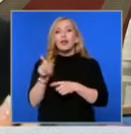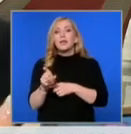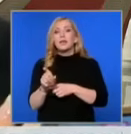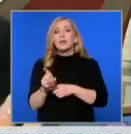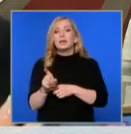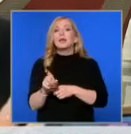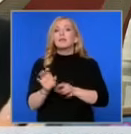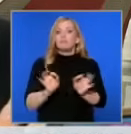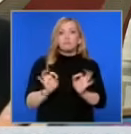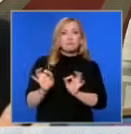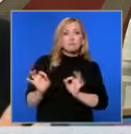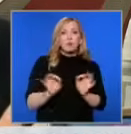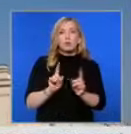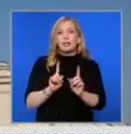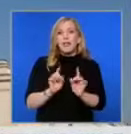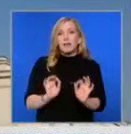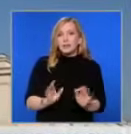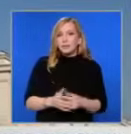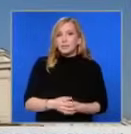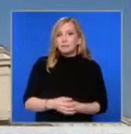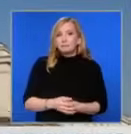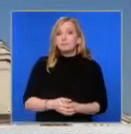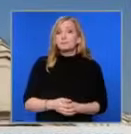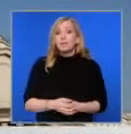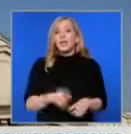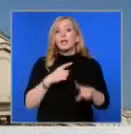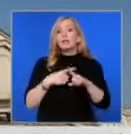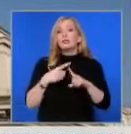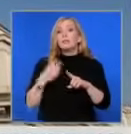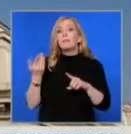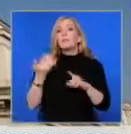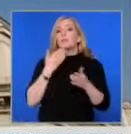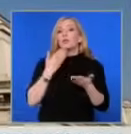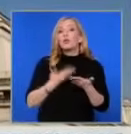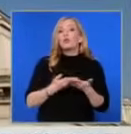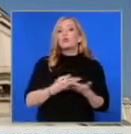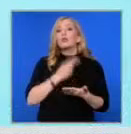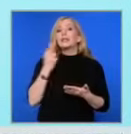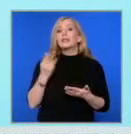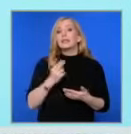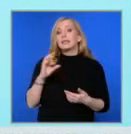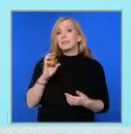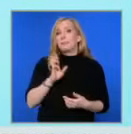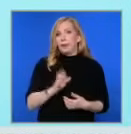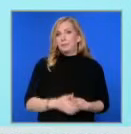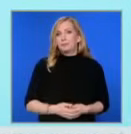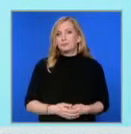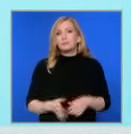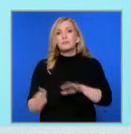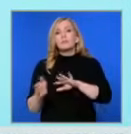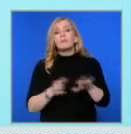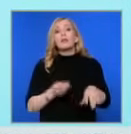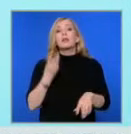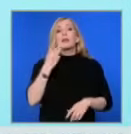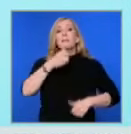се доказват като неефективни. Христо Хинков беше предложен за поста от ДСБ. Трима